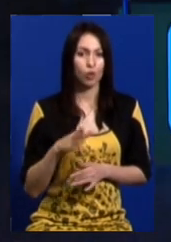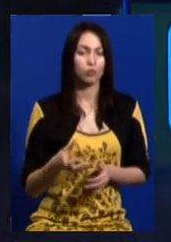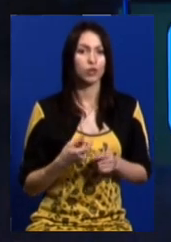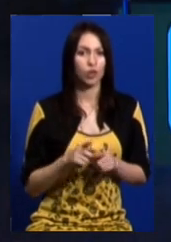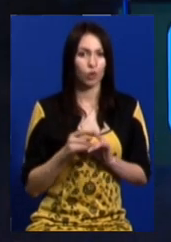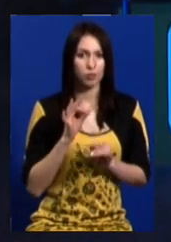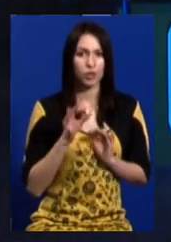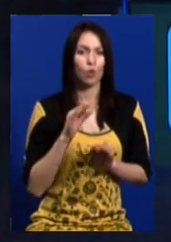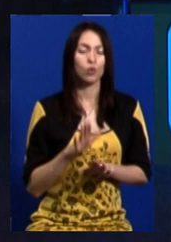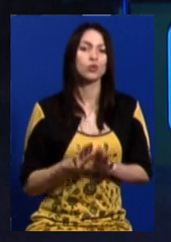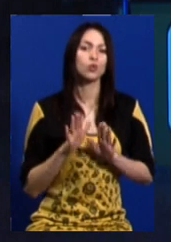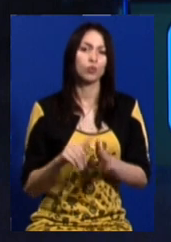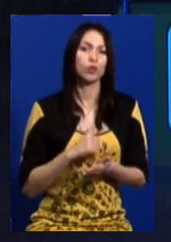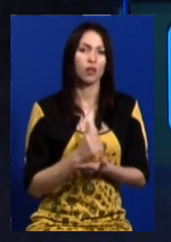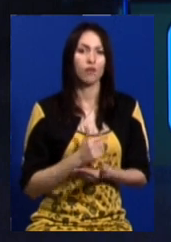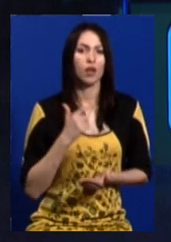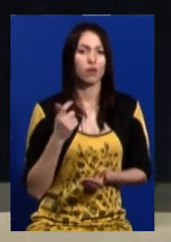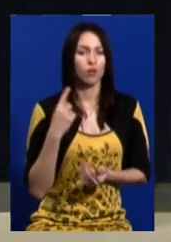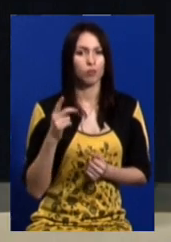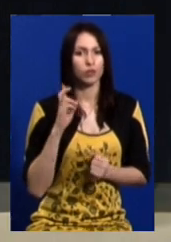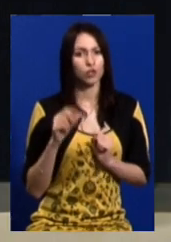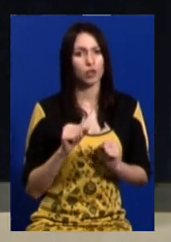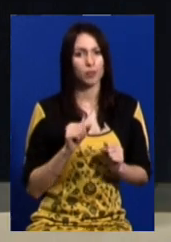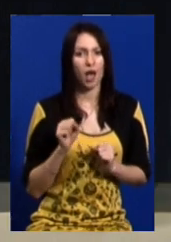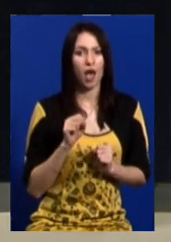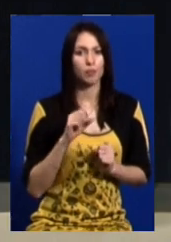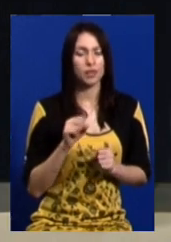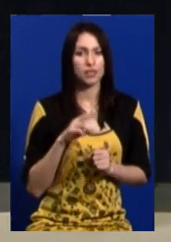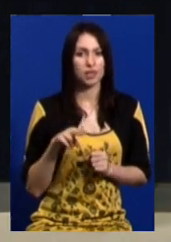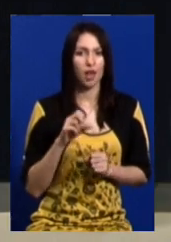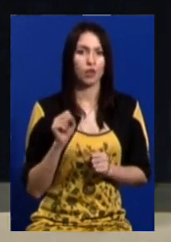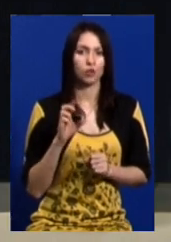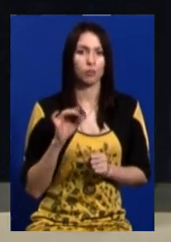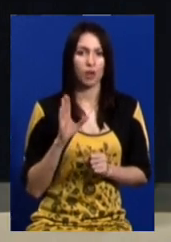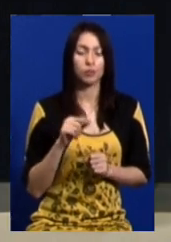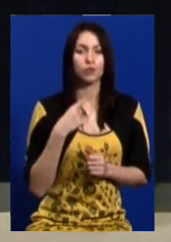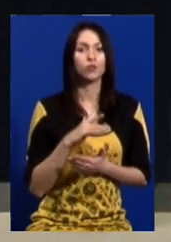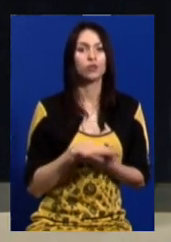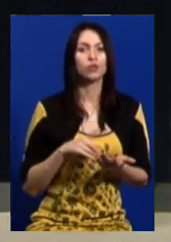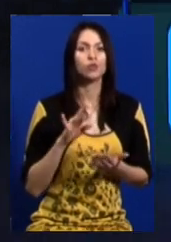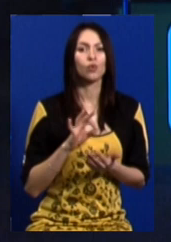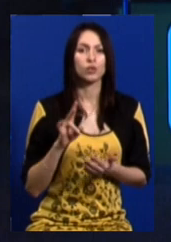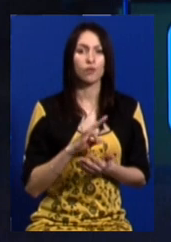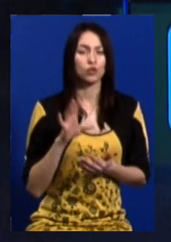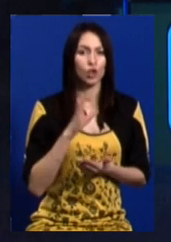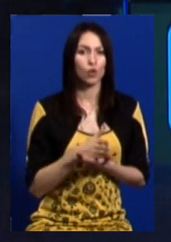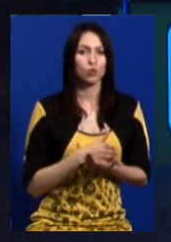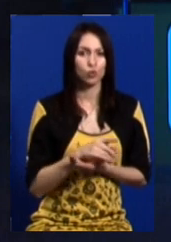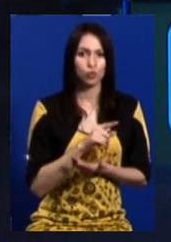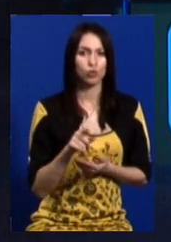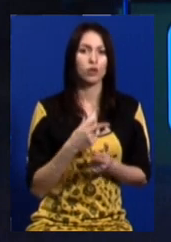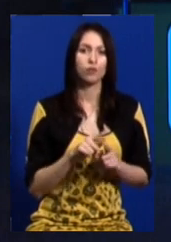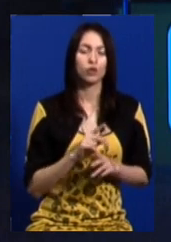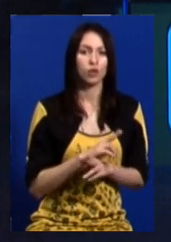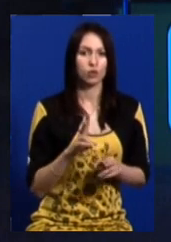коментар від заступника голови Харківської облдержадміністрації Анатолія Бабічева. Далі я цитую. Щодо священнослужителів УПЦ МП, так, жоден